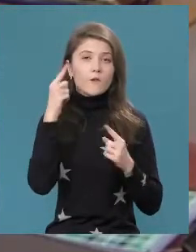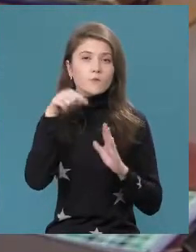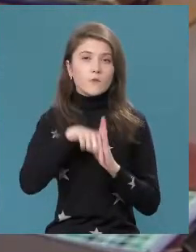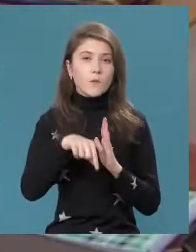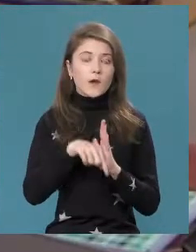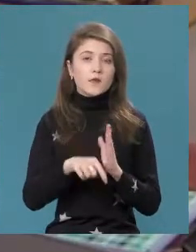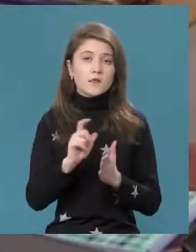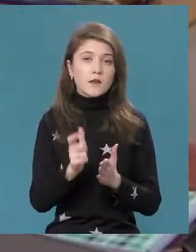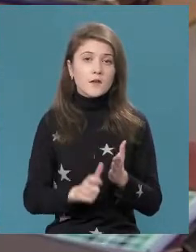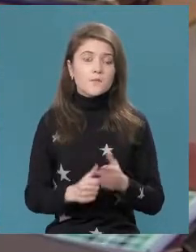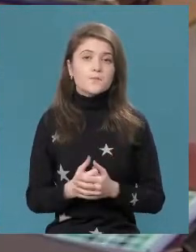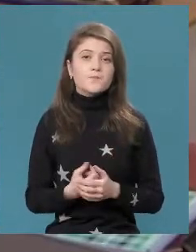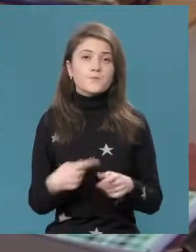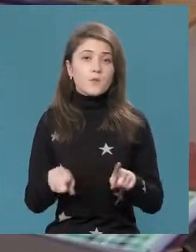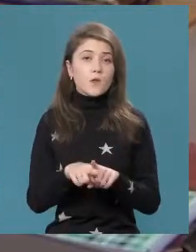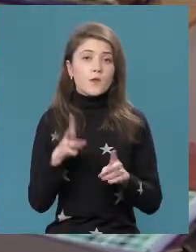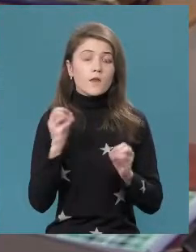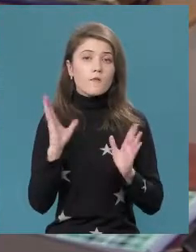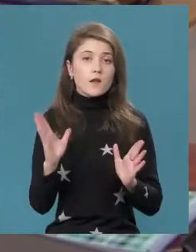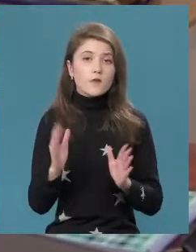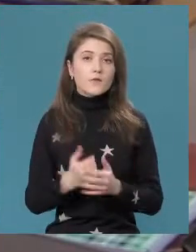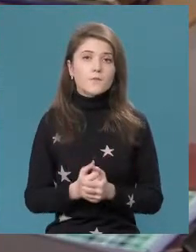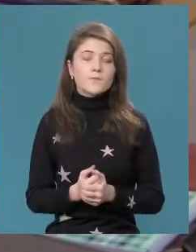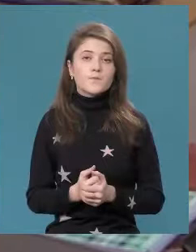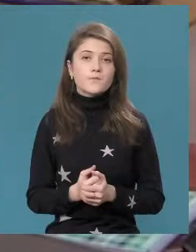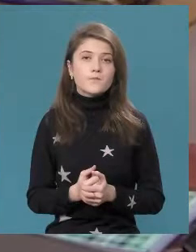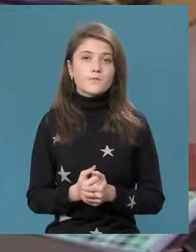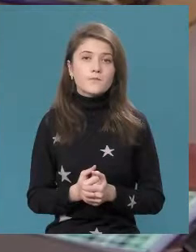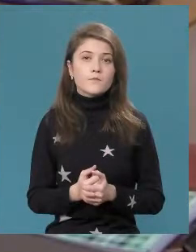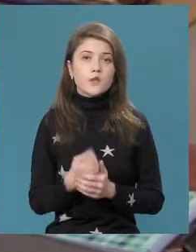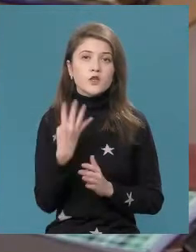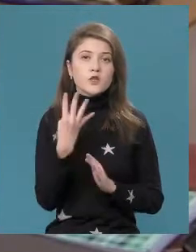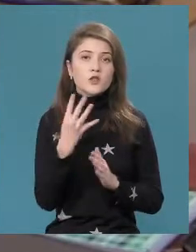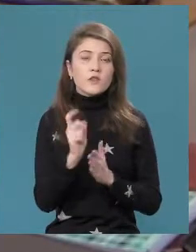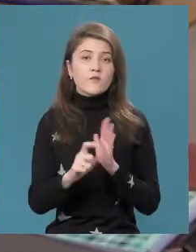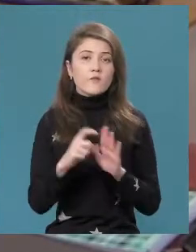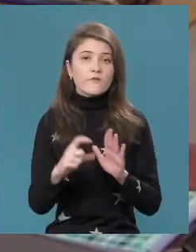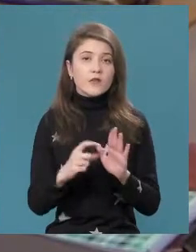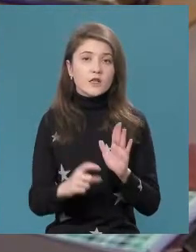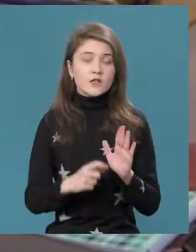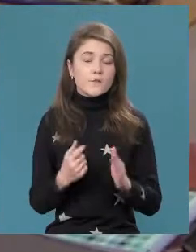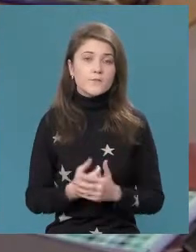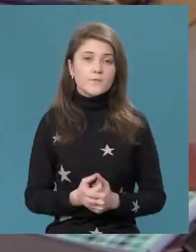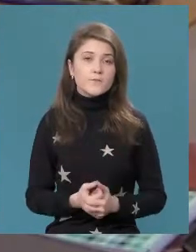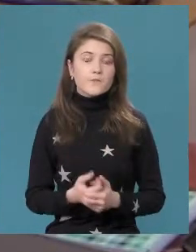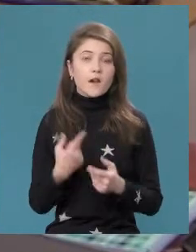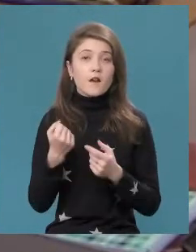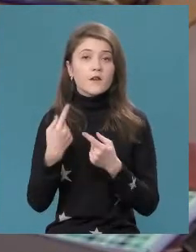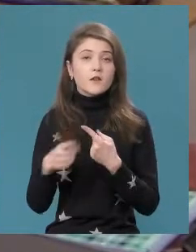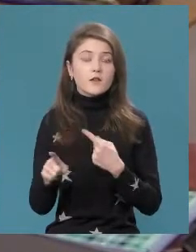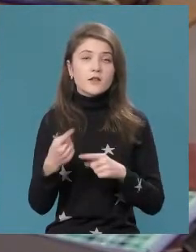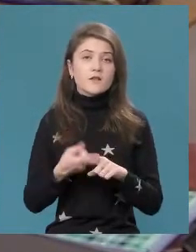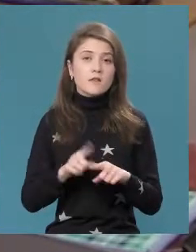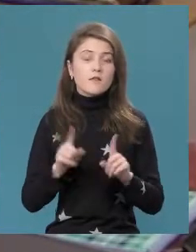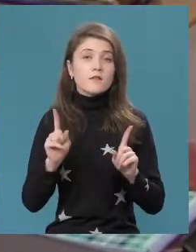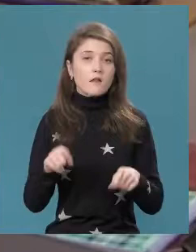І такою невеличкі такі римовані чотири вірші, я б сказала. І інша – це теж твори